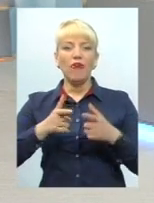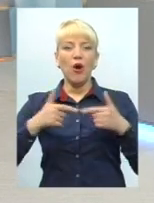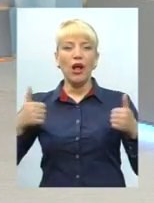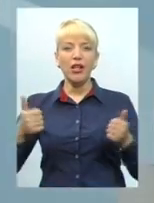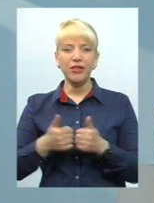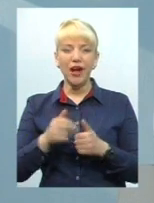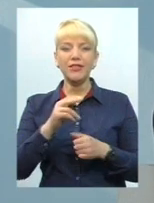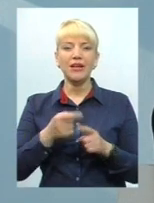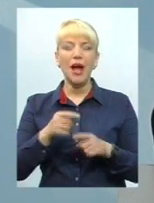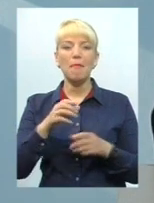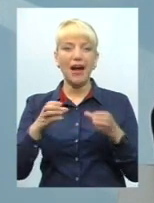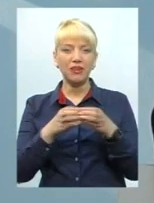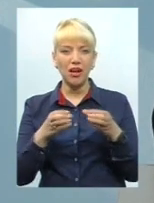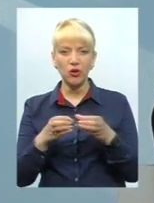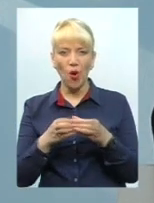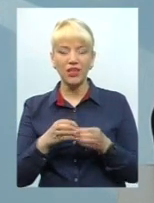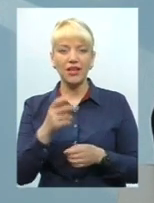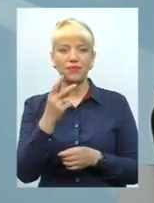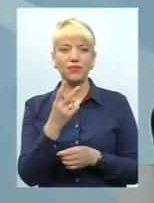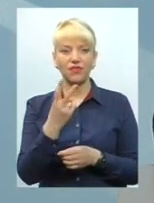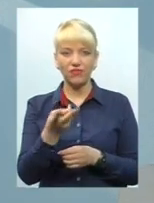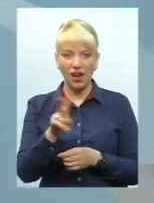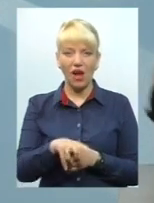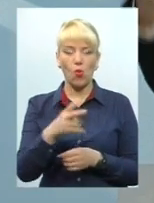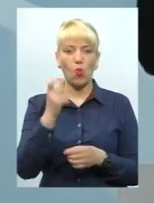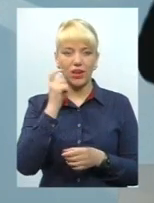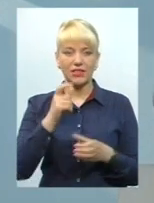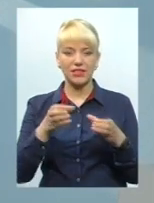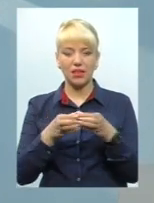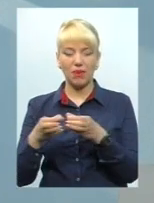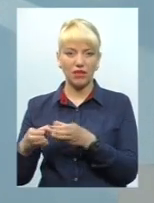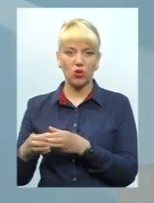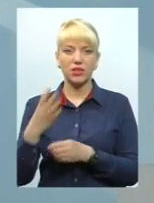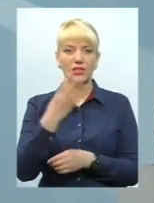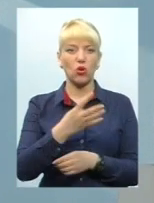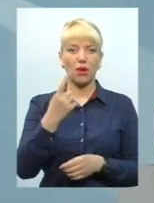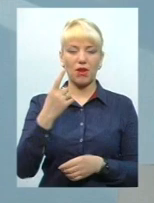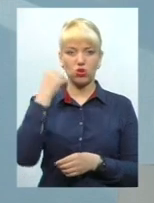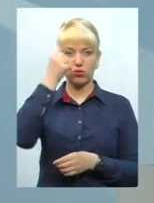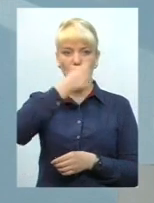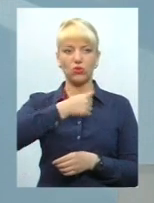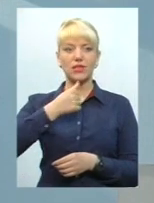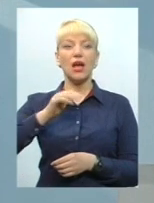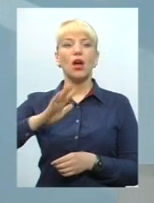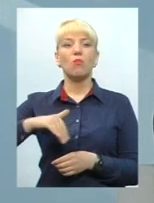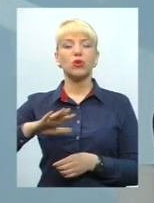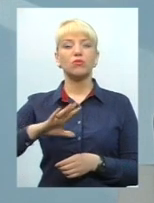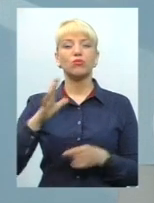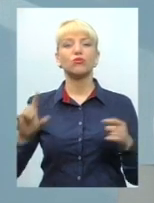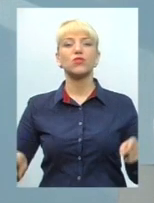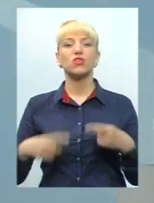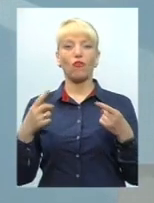організації, як батальйони, два українських батальйони, значить, в 41-му році, потім був